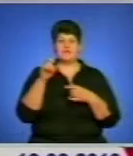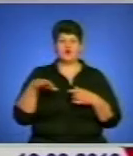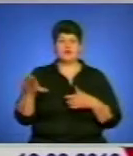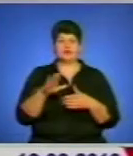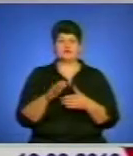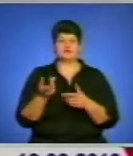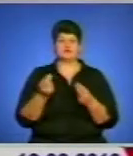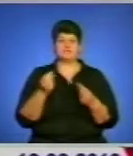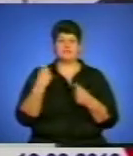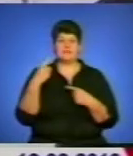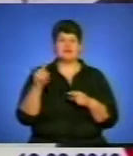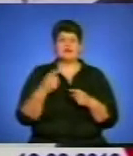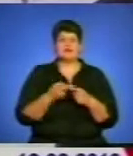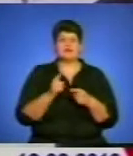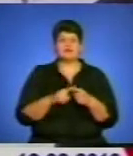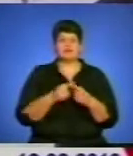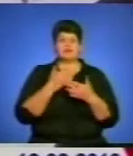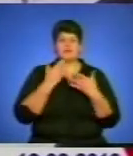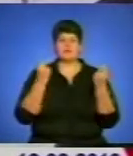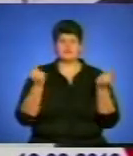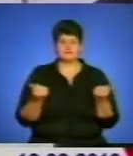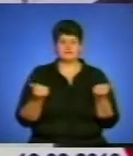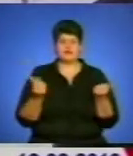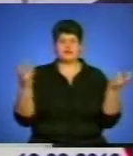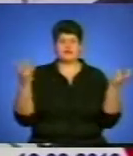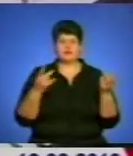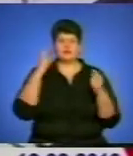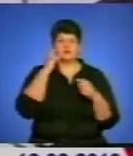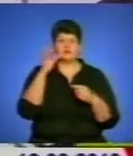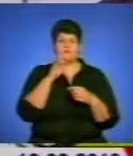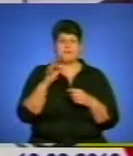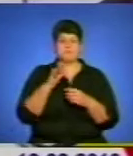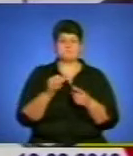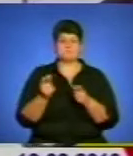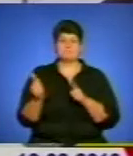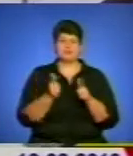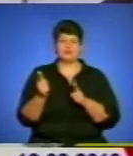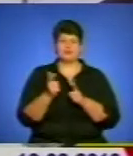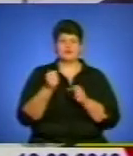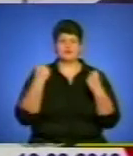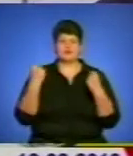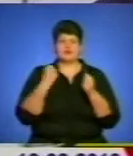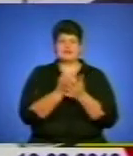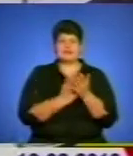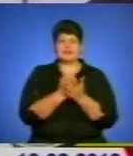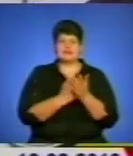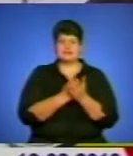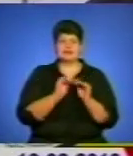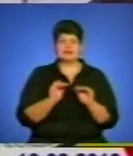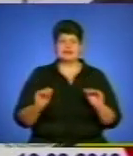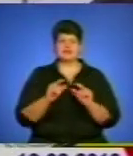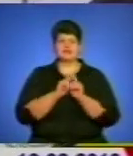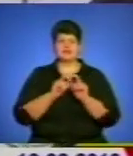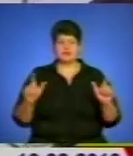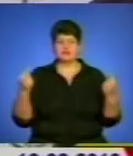проект немає коштів. Необхідно подбати про підготовку спортивного резерву, особливо дитячо-юнацьких спортивних шкіл. Як це